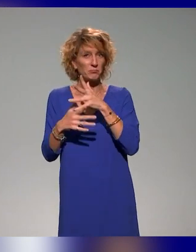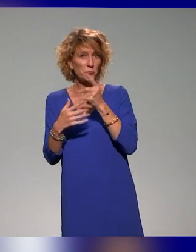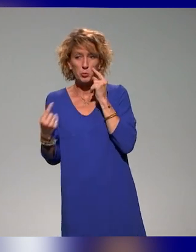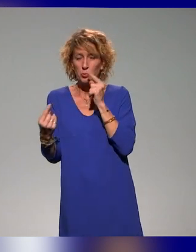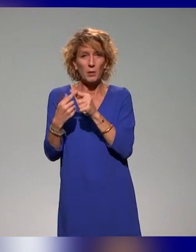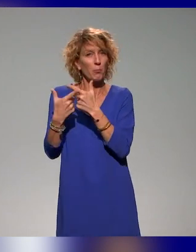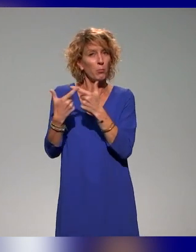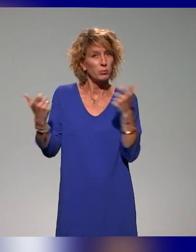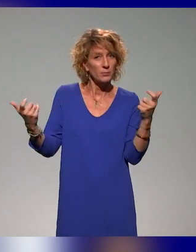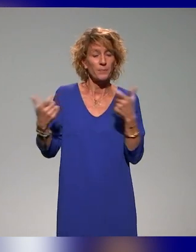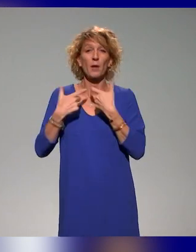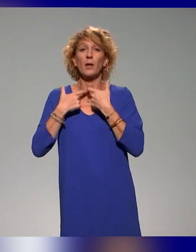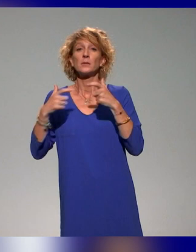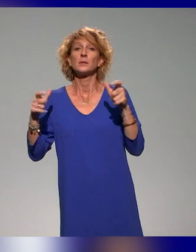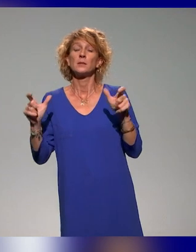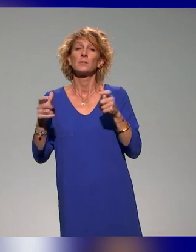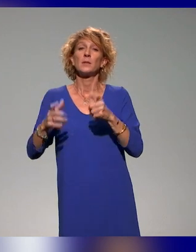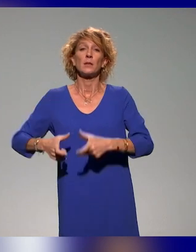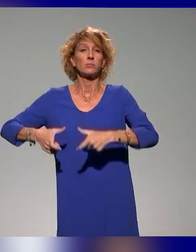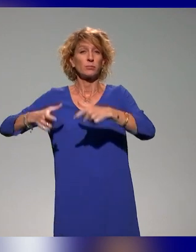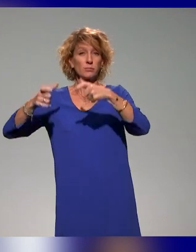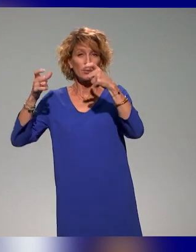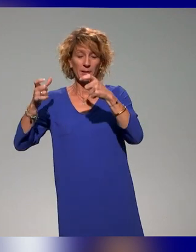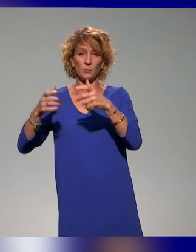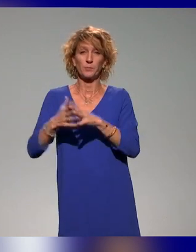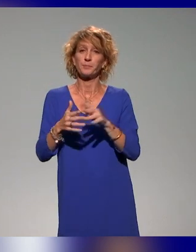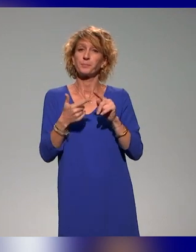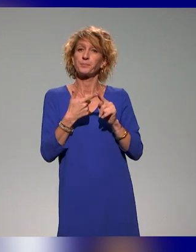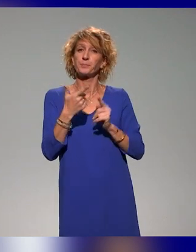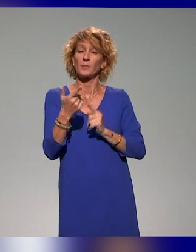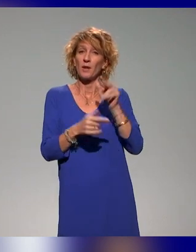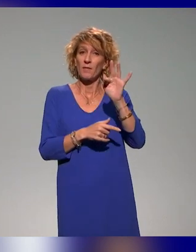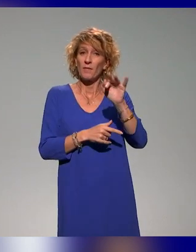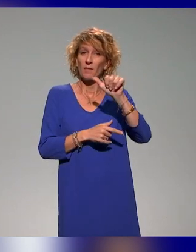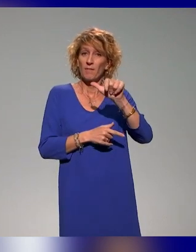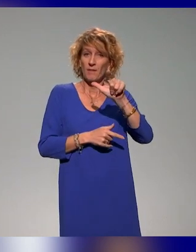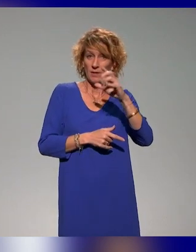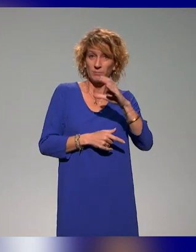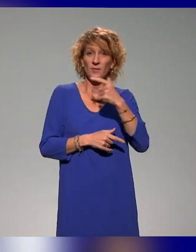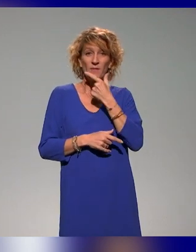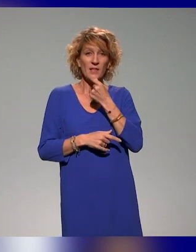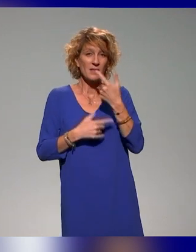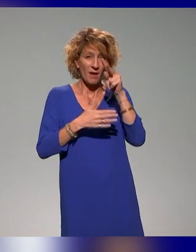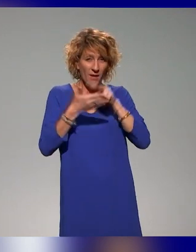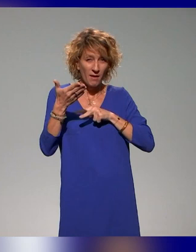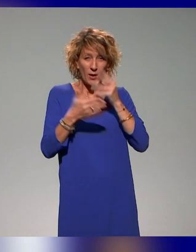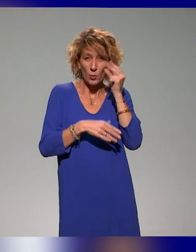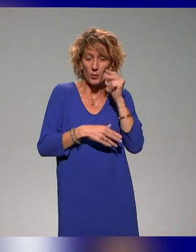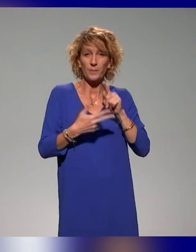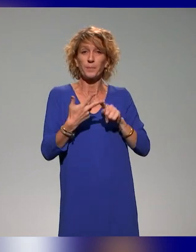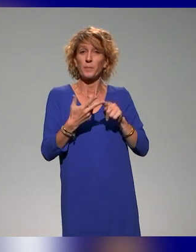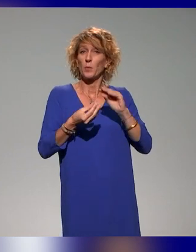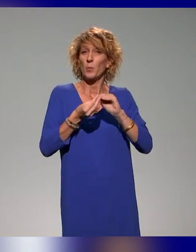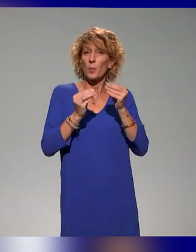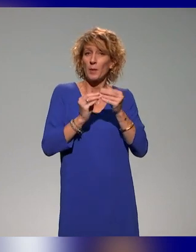thématiques comme l'accessibilité bâtimentaire, le facile à lire et à comprendre, les troubles cognitifs